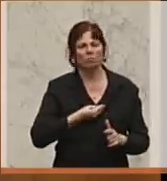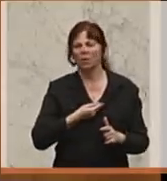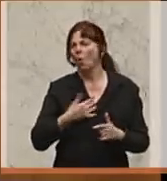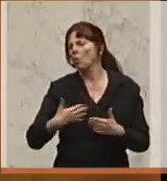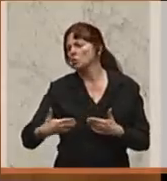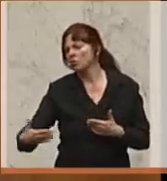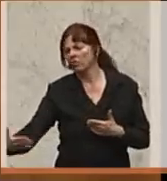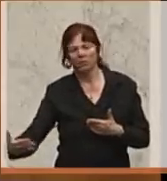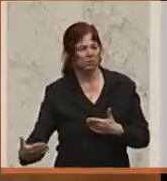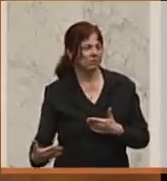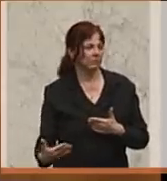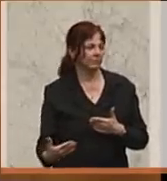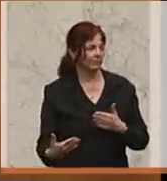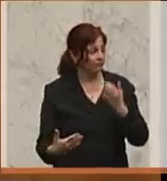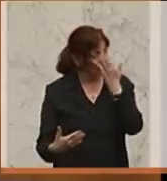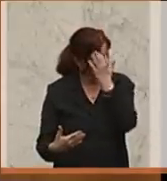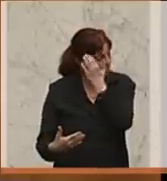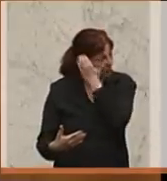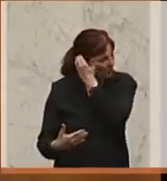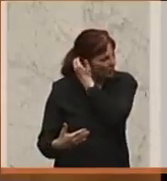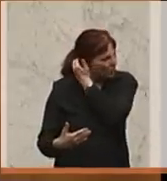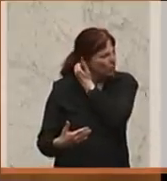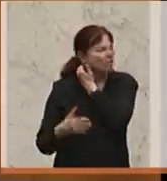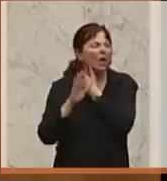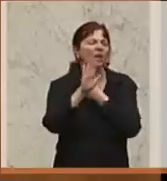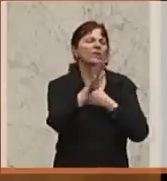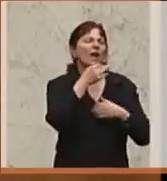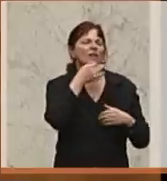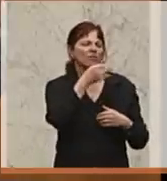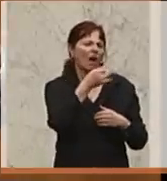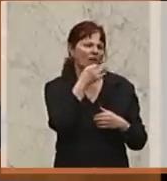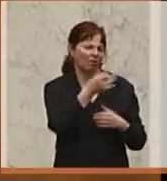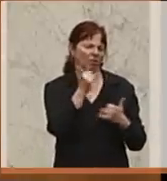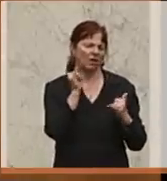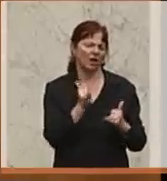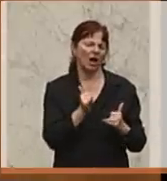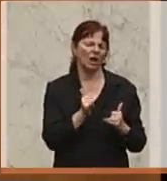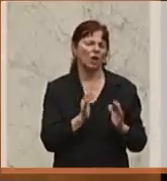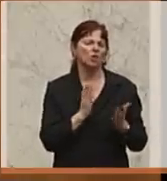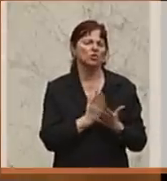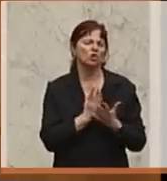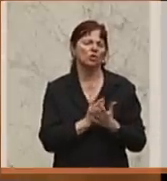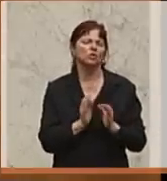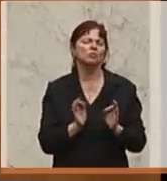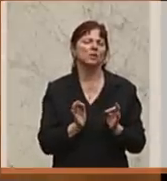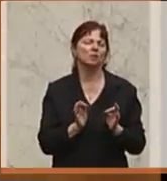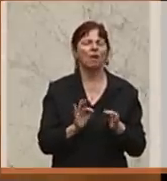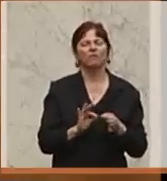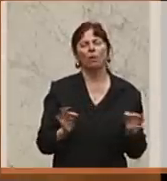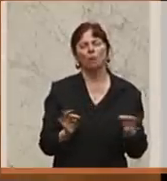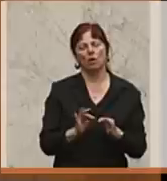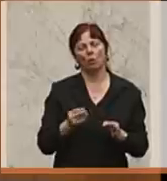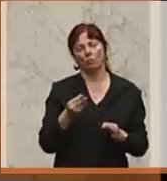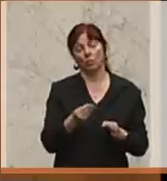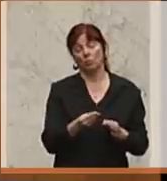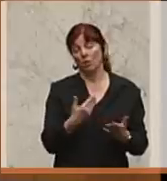erzielt werden konnten. Und nachdem Ihre Fragen ja in einer bestimmten Art und Weise gestellt wurden, ist es auch nicht überraschend, dass